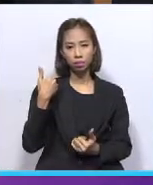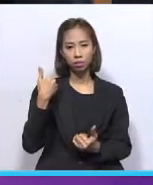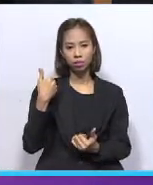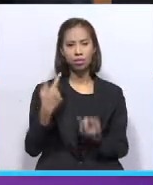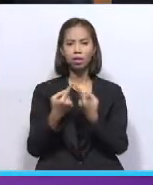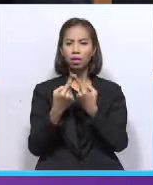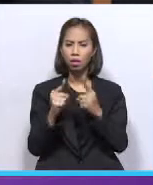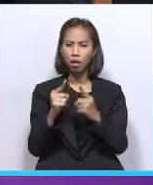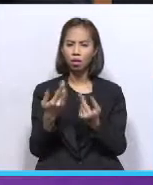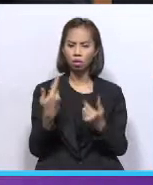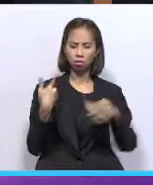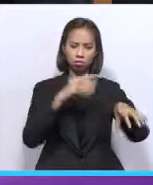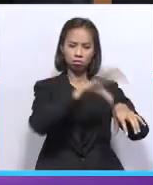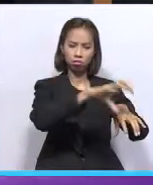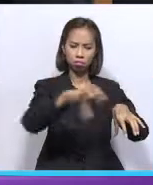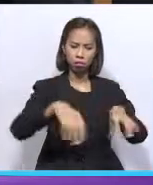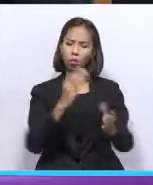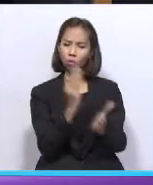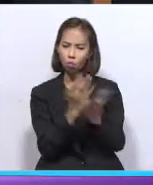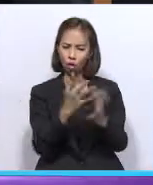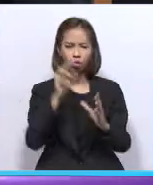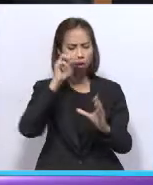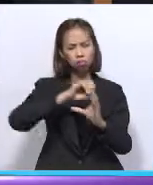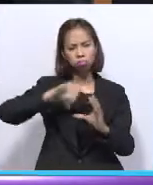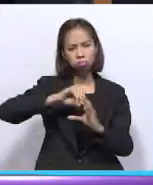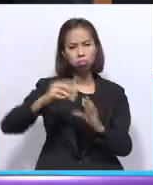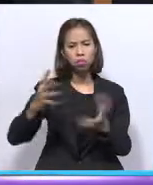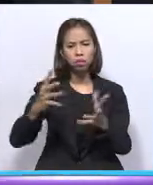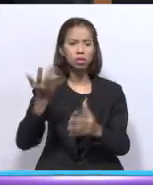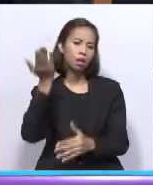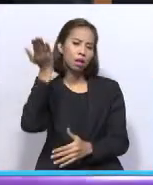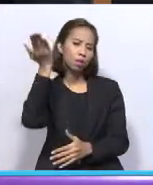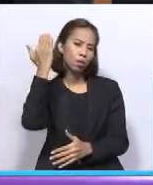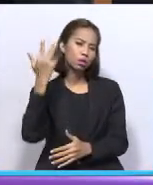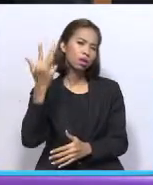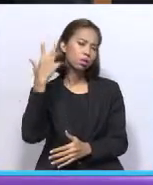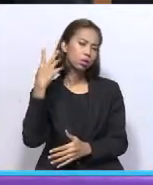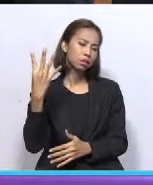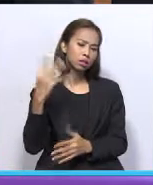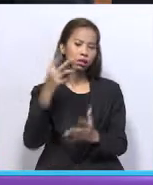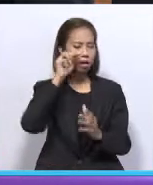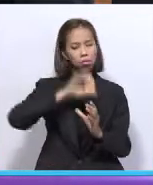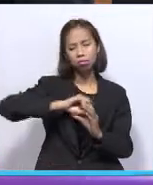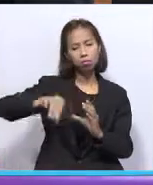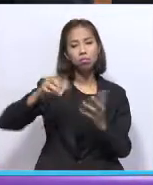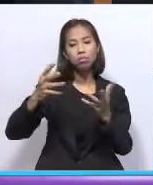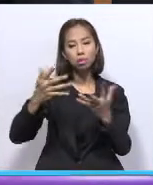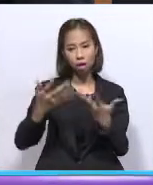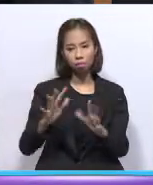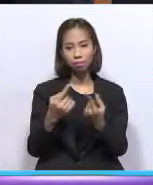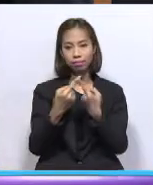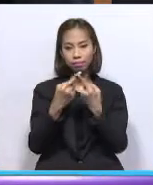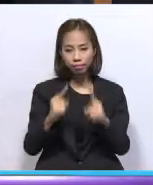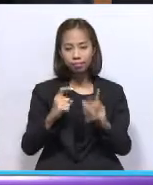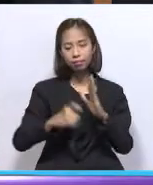าหลายๆทุ่งเนี่ยหยุดการระบายมาตั้งแต่ 3-4 วันก่อนแล้วนะฮะไม่มีน้ำที่ระบายออกอยู่แล้วแต่สาเห